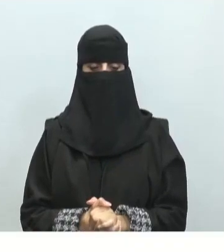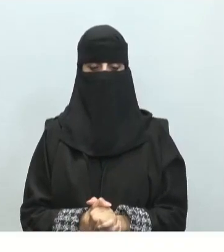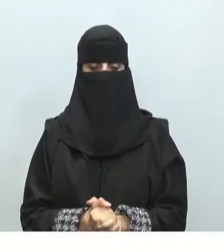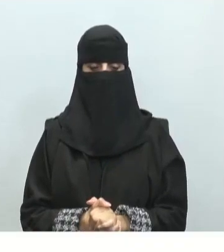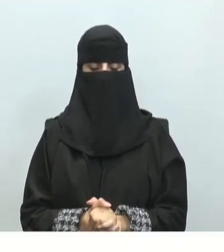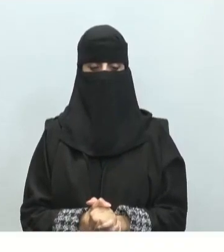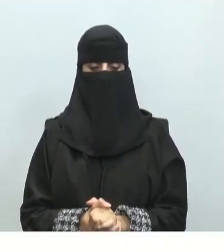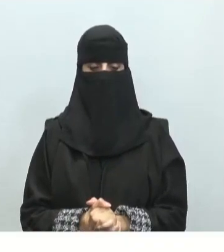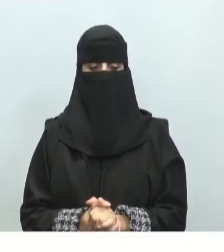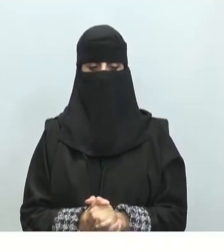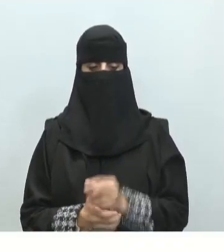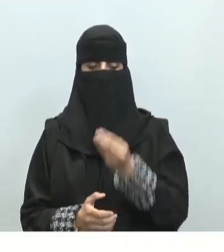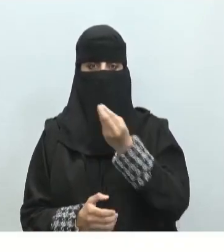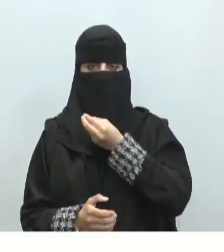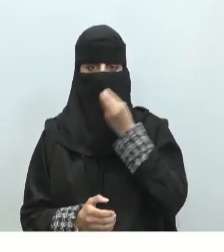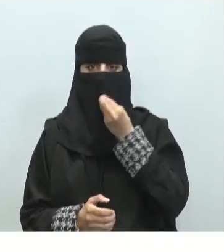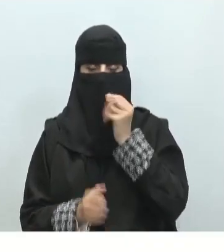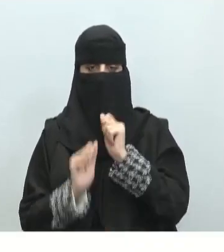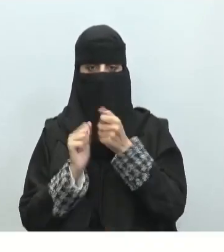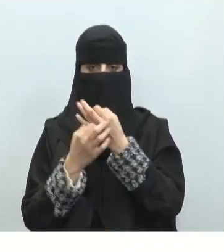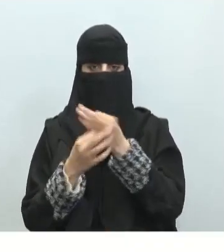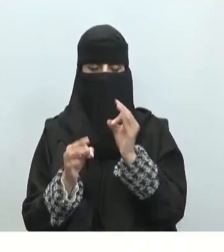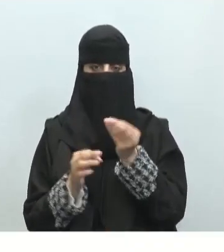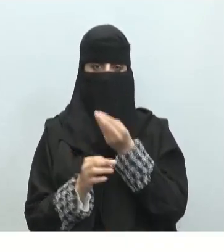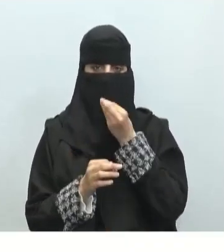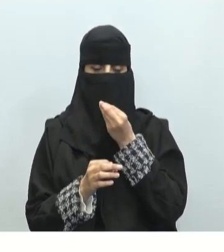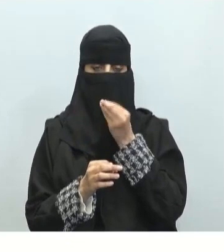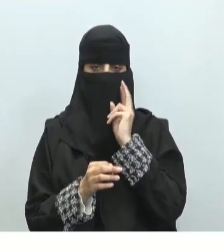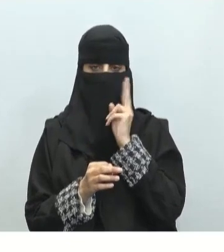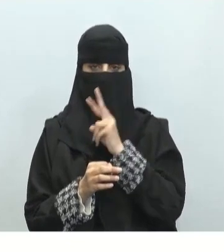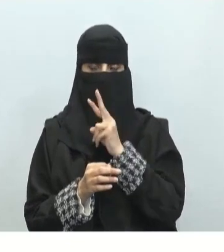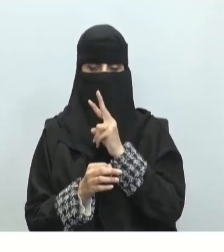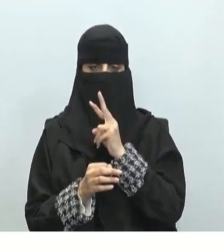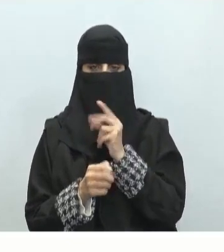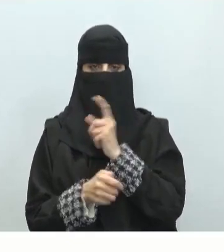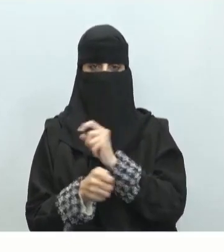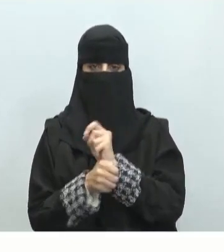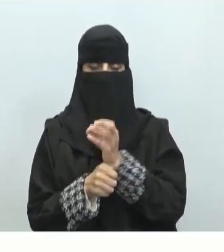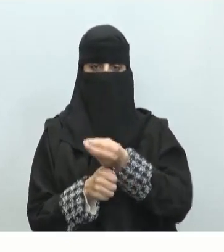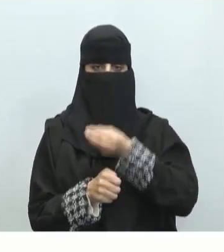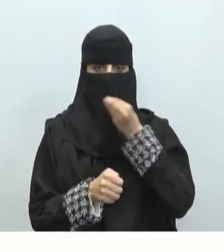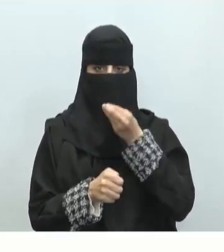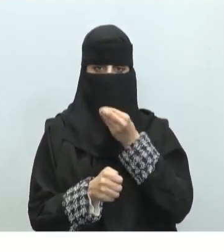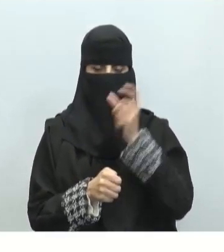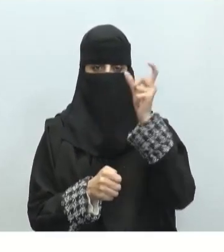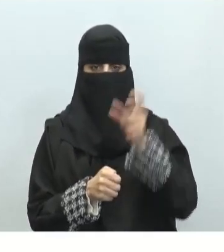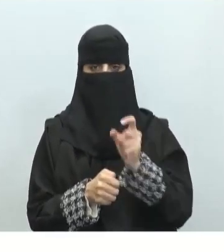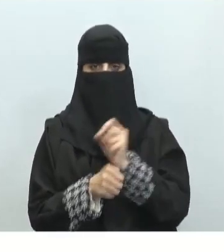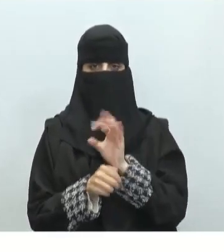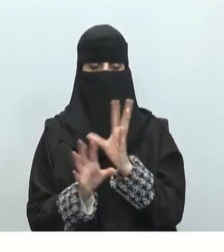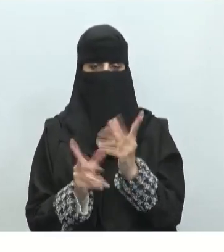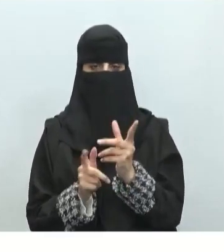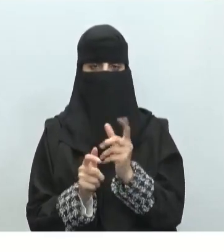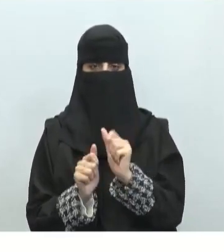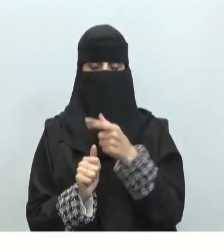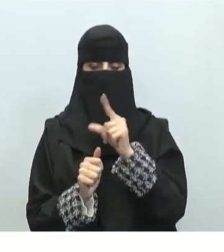الام تتناول الاسره الطعام الفعل تتناول